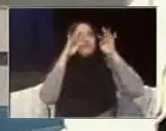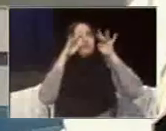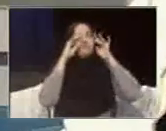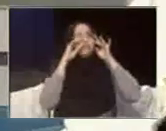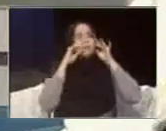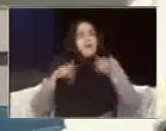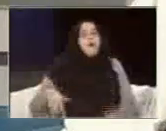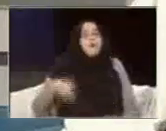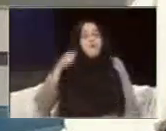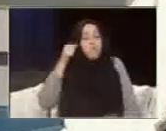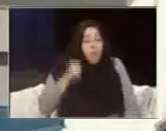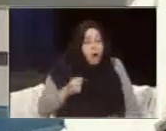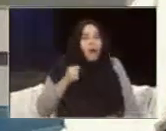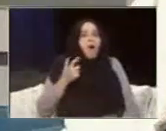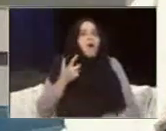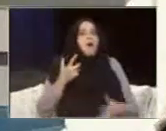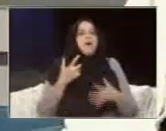بالإيمان